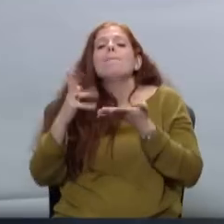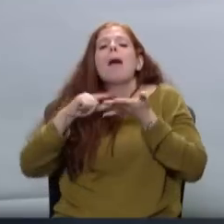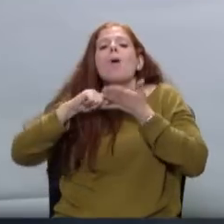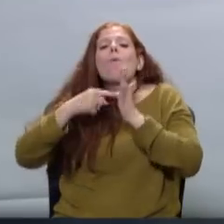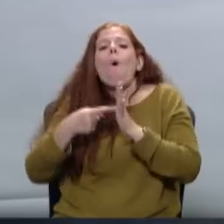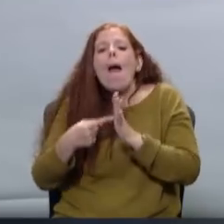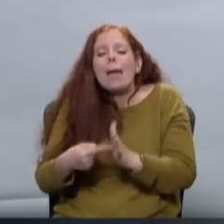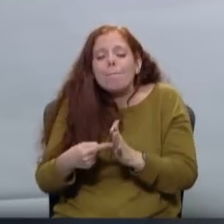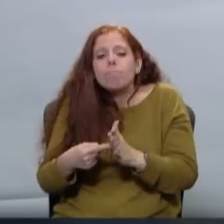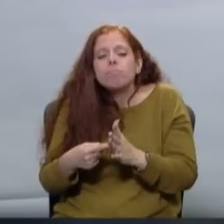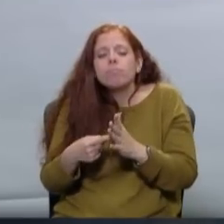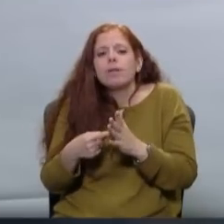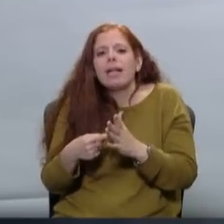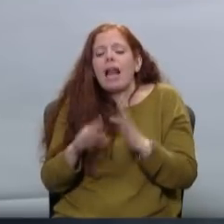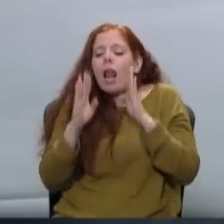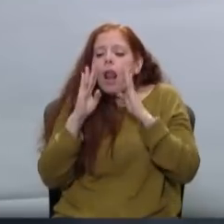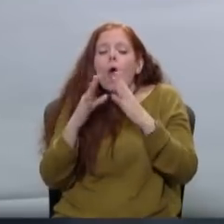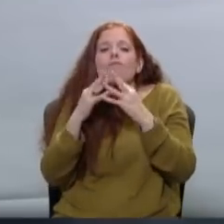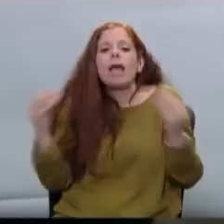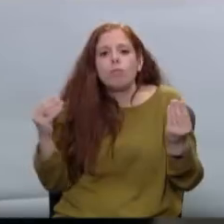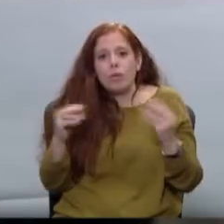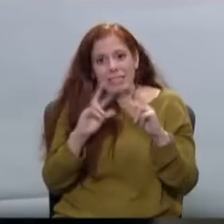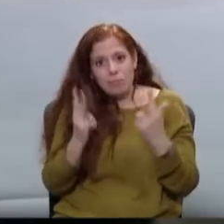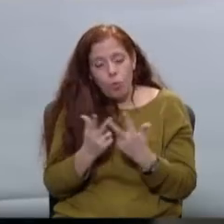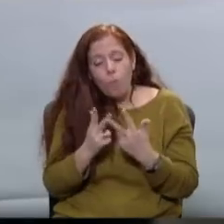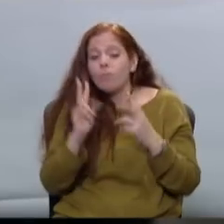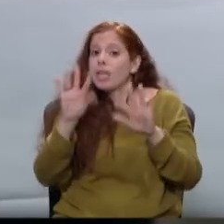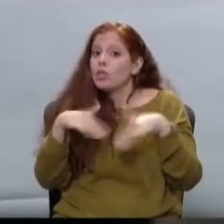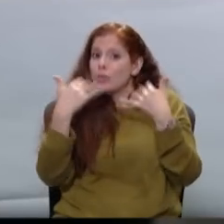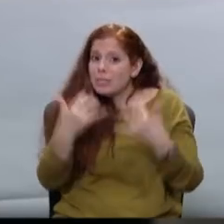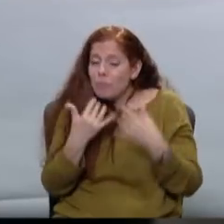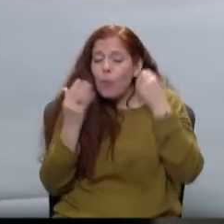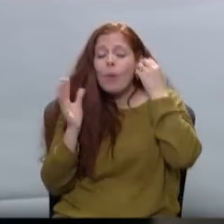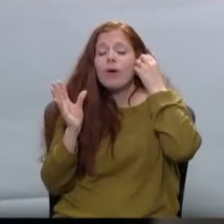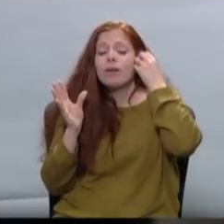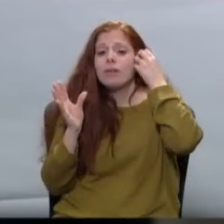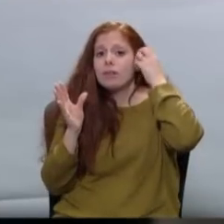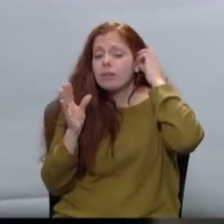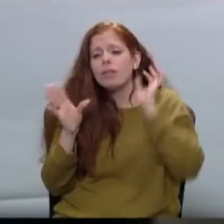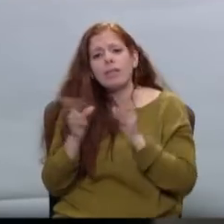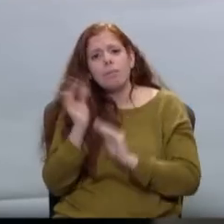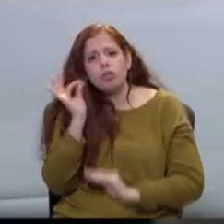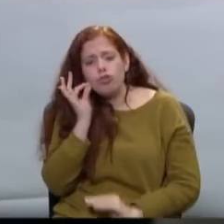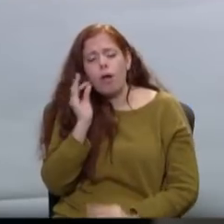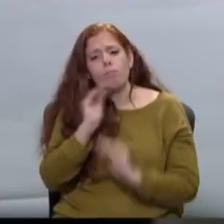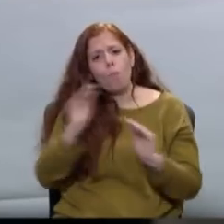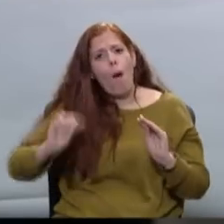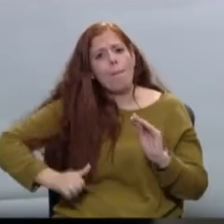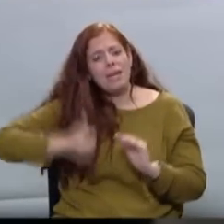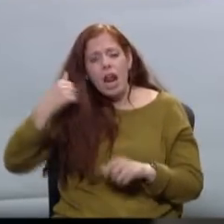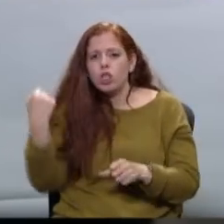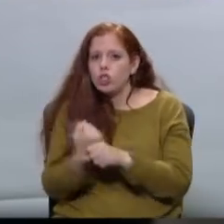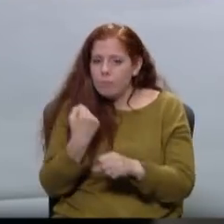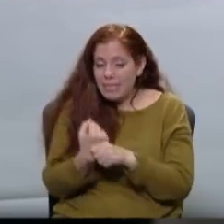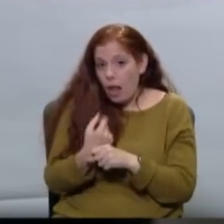מה גורם לאובדן אמון הציבור? יש לנו סיפור עם אישה, מורה, מנהלת, שביצעה על